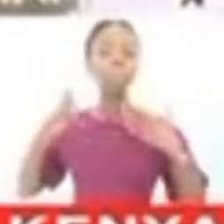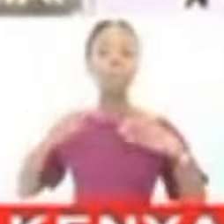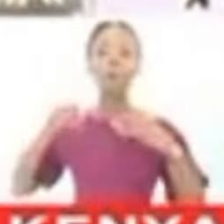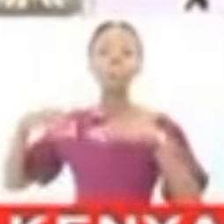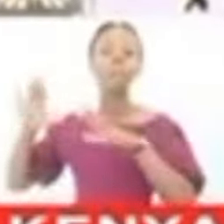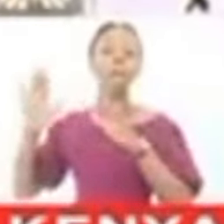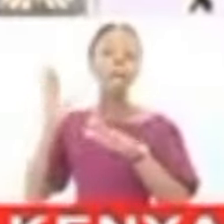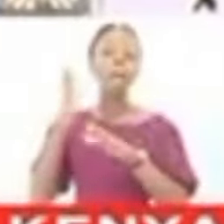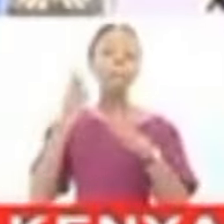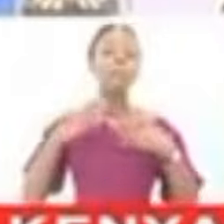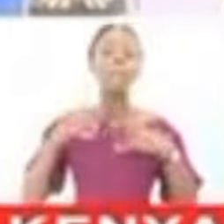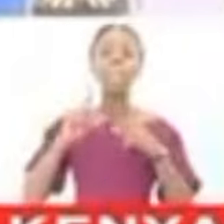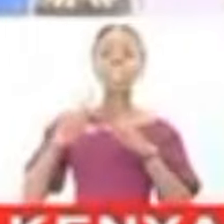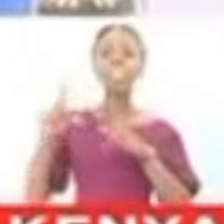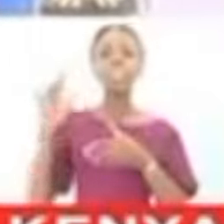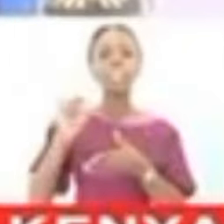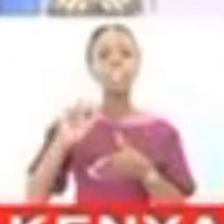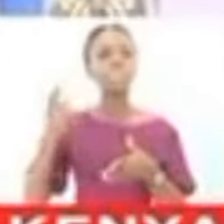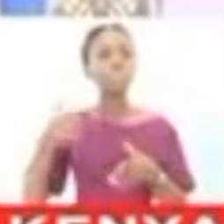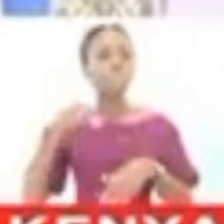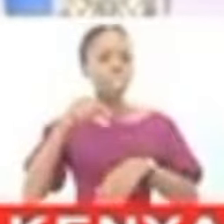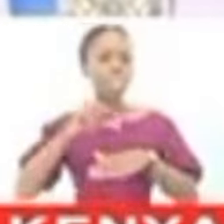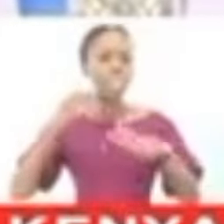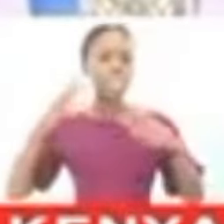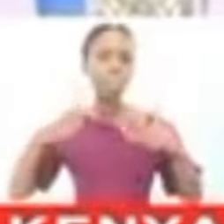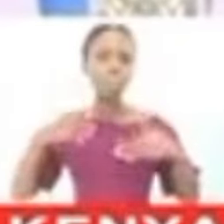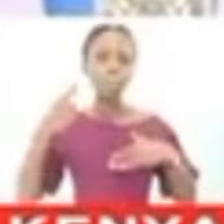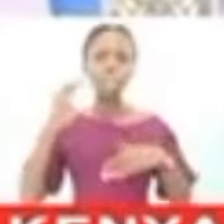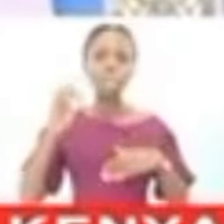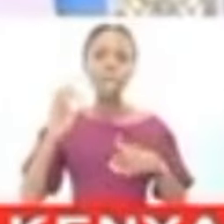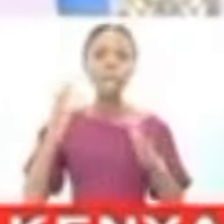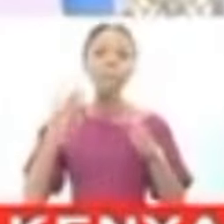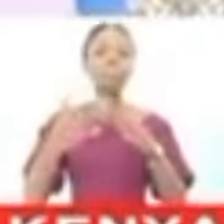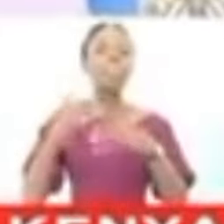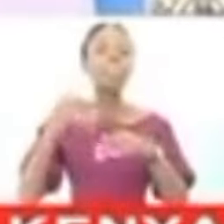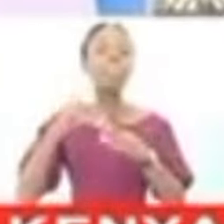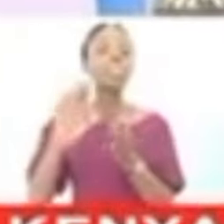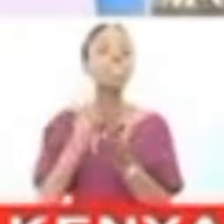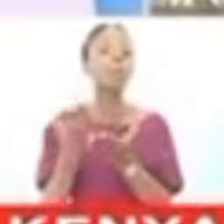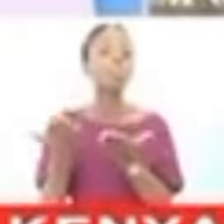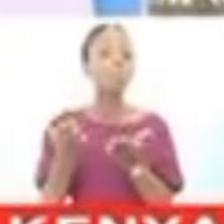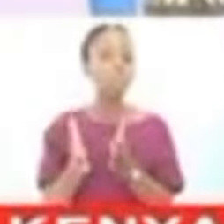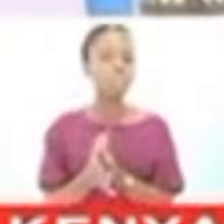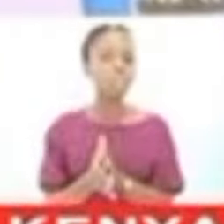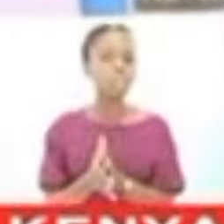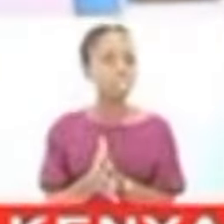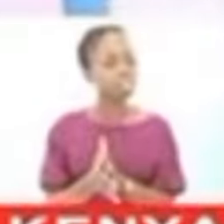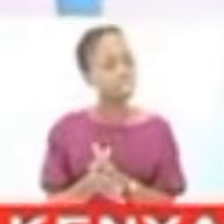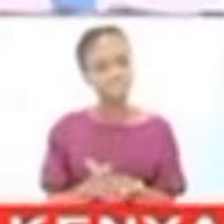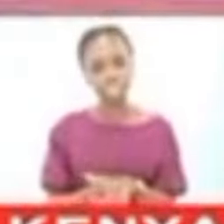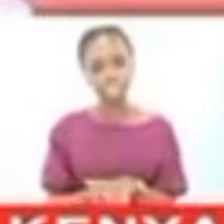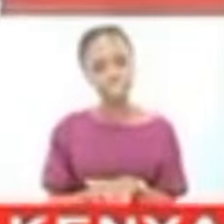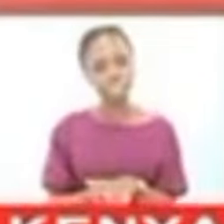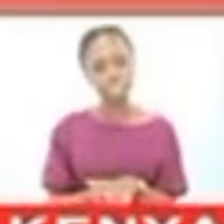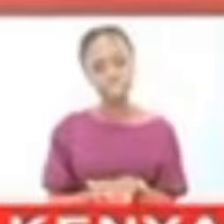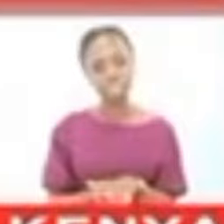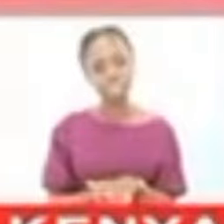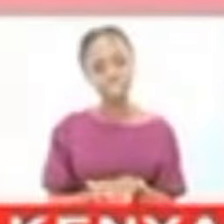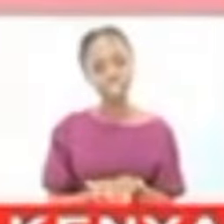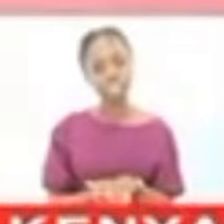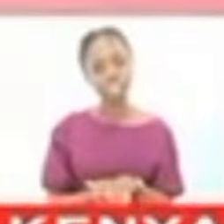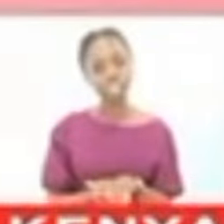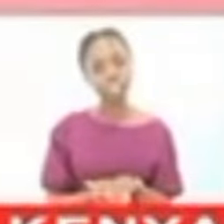watu anaenda anasema tumepata watu 100 amewafungia mahali. Hey!